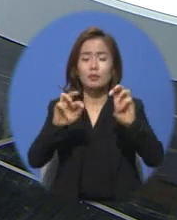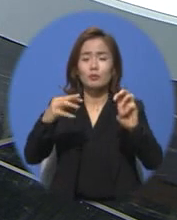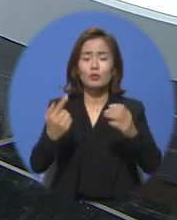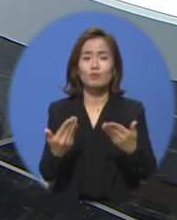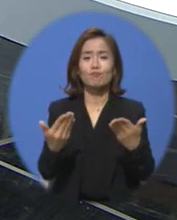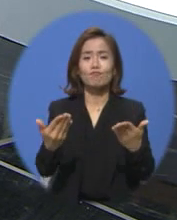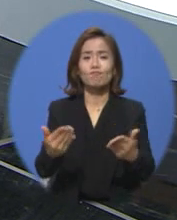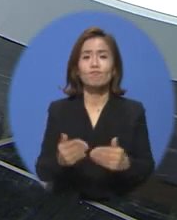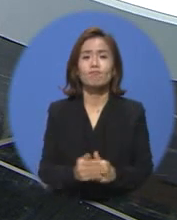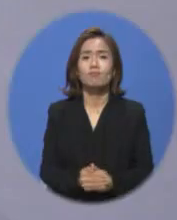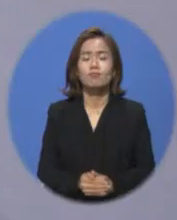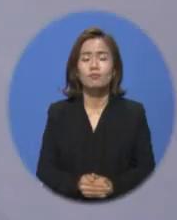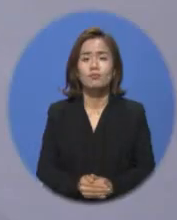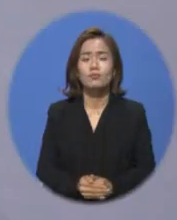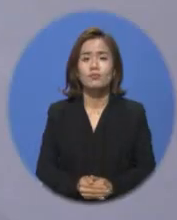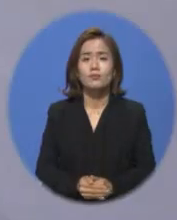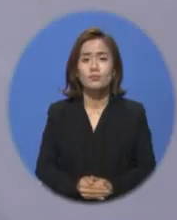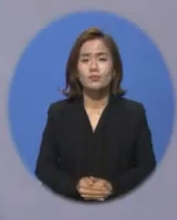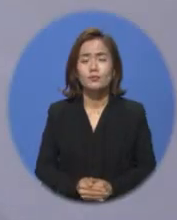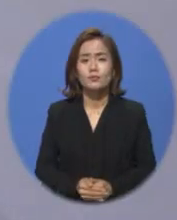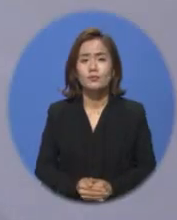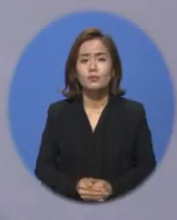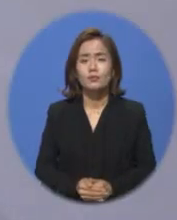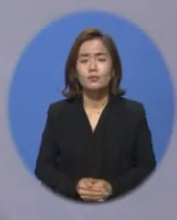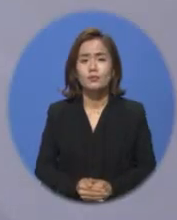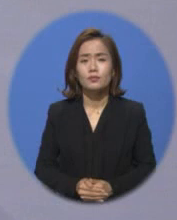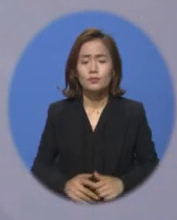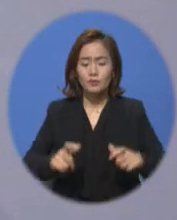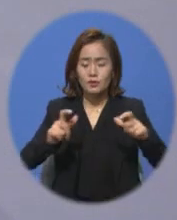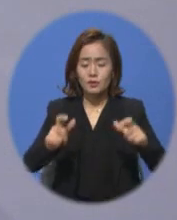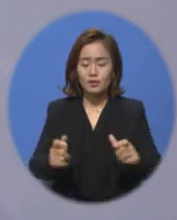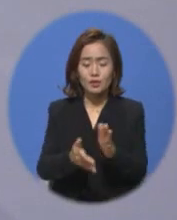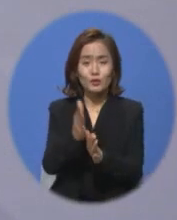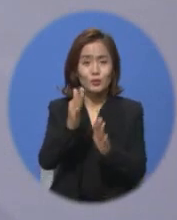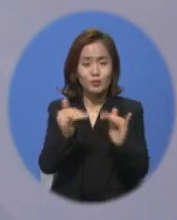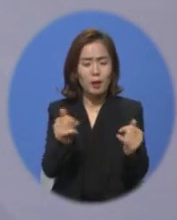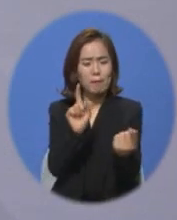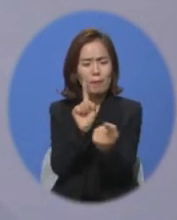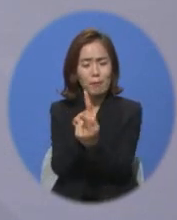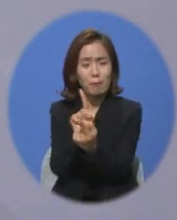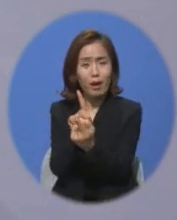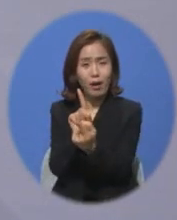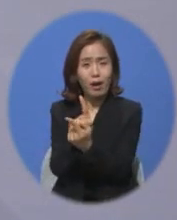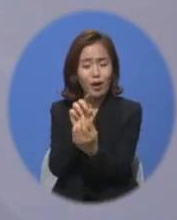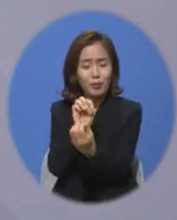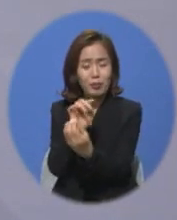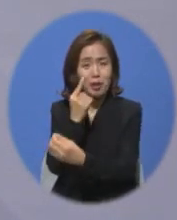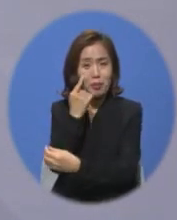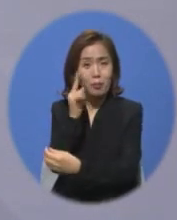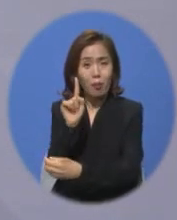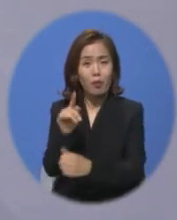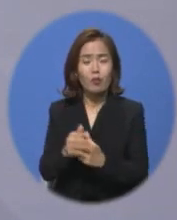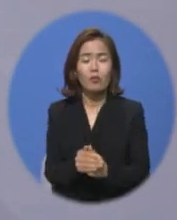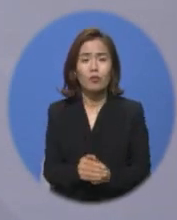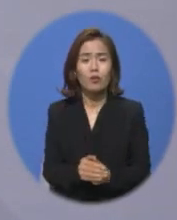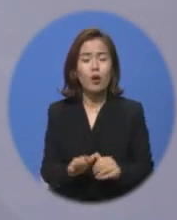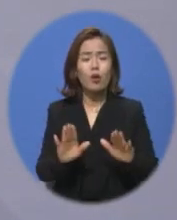시간은1분30초입니다. 예.지역주민들을만나보면